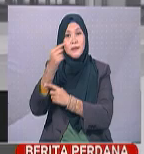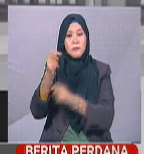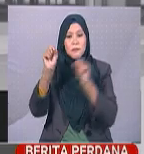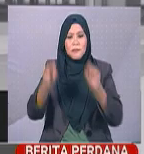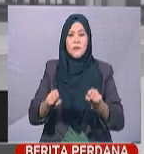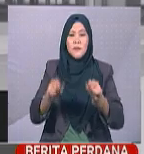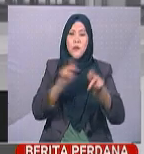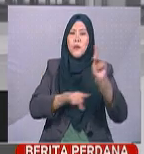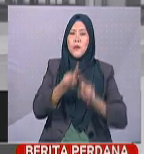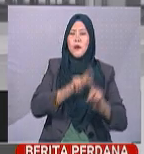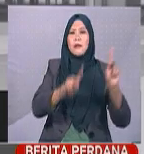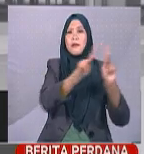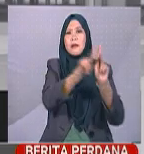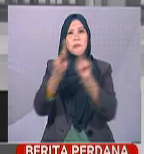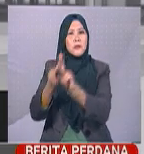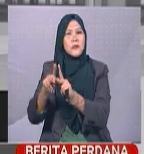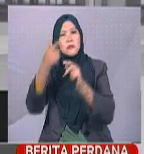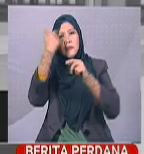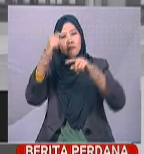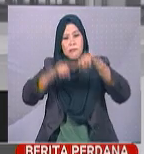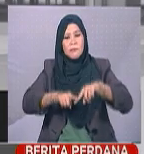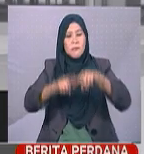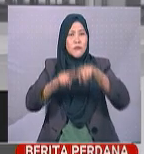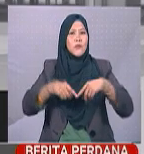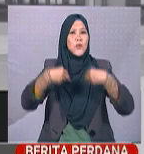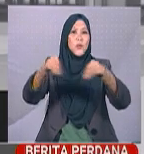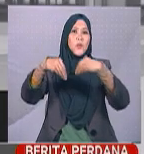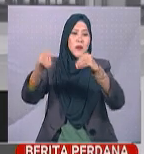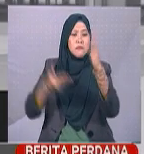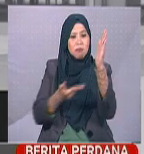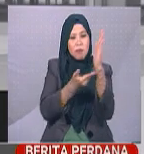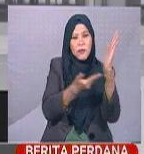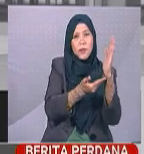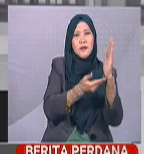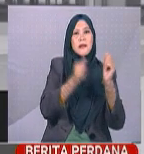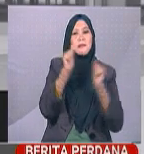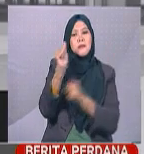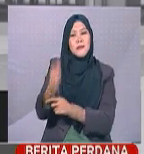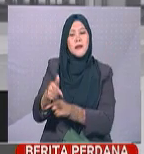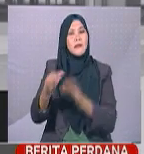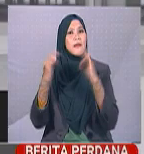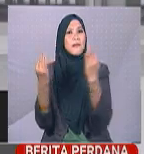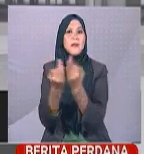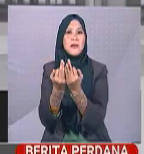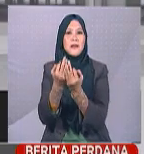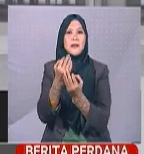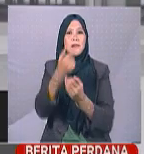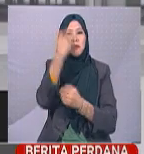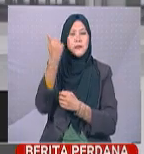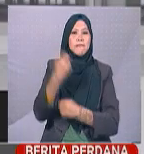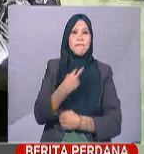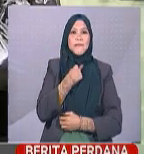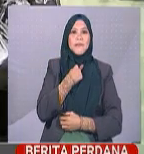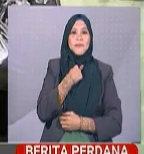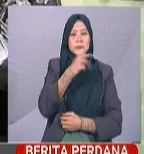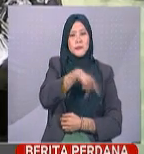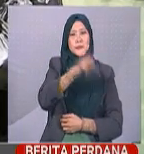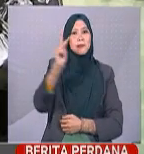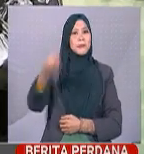penduduk kampung yang bergantung kepada hasil jualan kelapa sawit menyala keluarga yang terjejas berikut antik fb-an